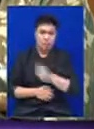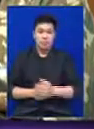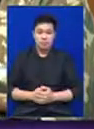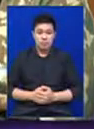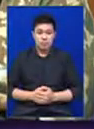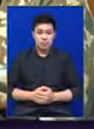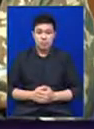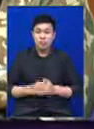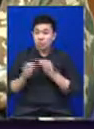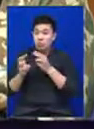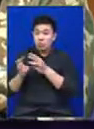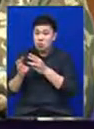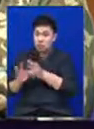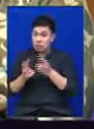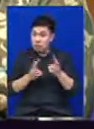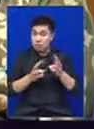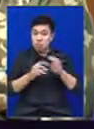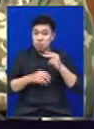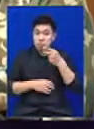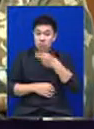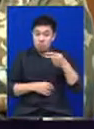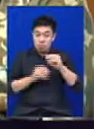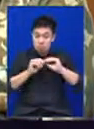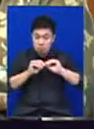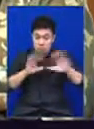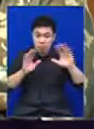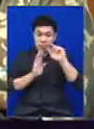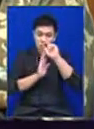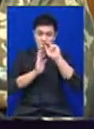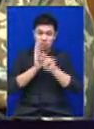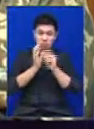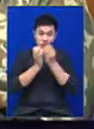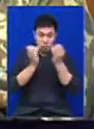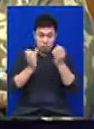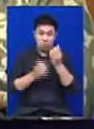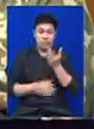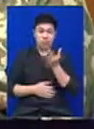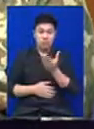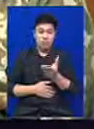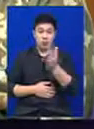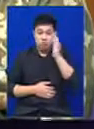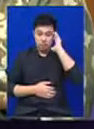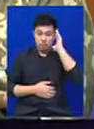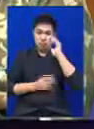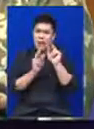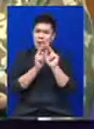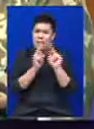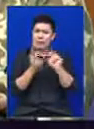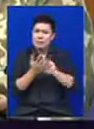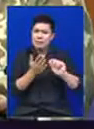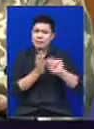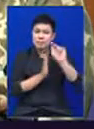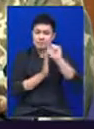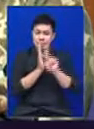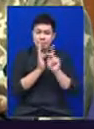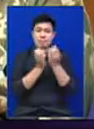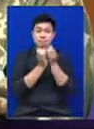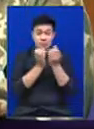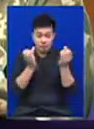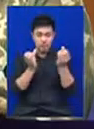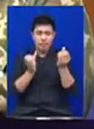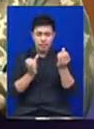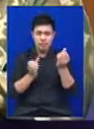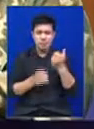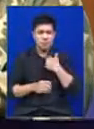ส่วนแนวทางการเผยแพร่ร่างรัฐธรรมนูญนายสุภชัยยาวะประภาสกรรมการร่างรัฐธรรมนูญเปิดเผยว่า